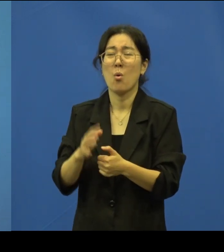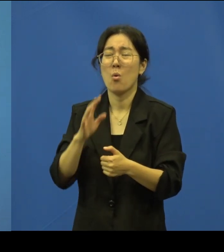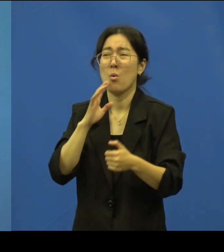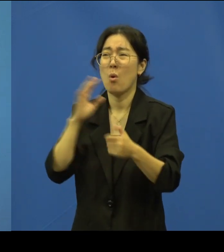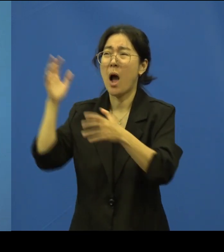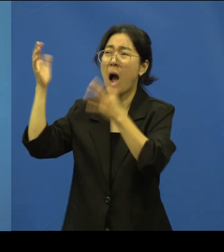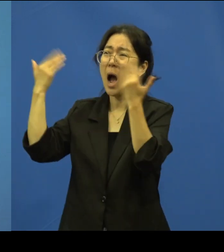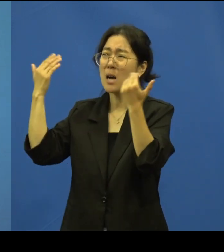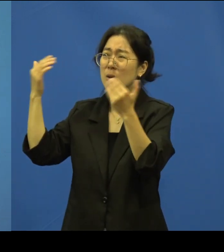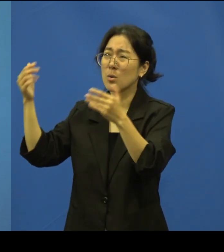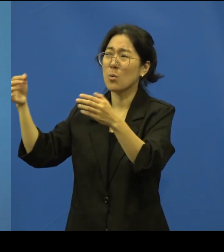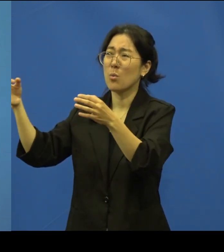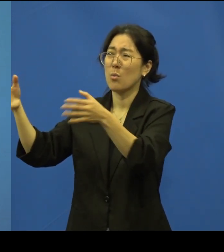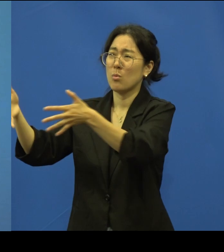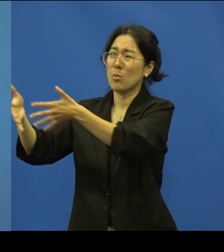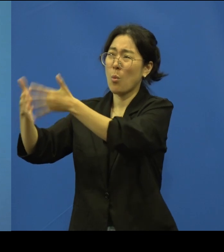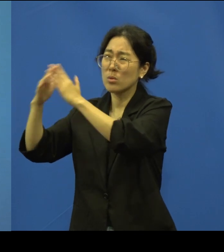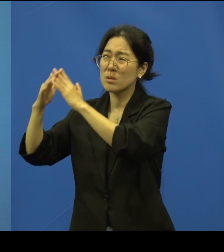엄청.